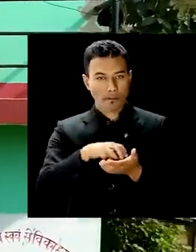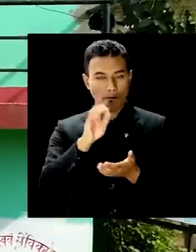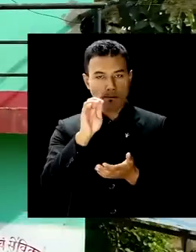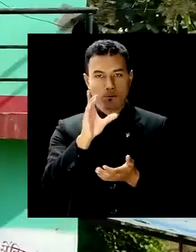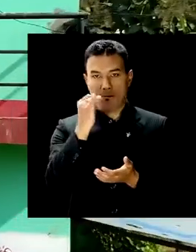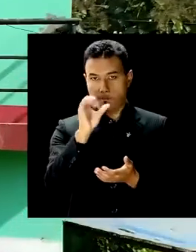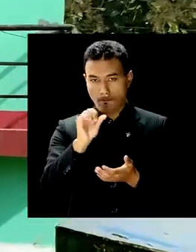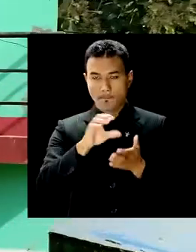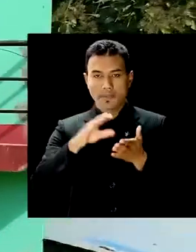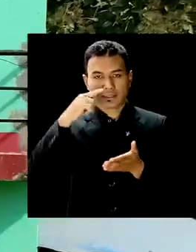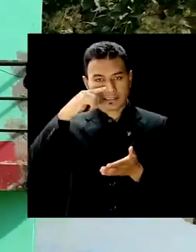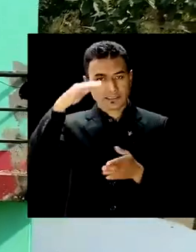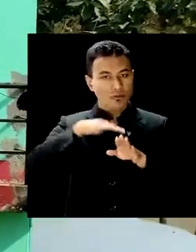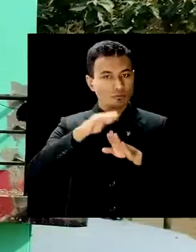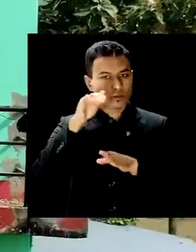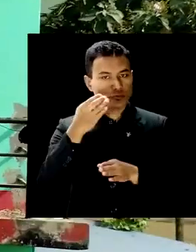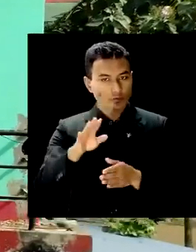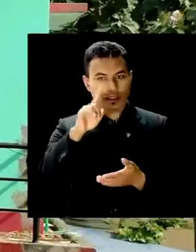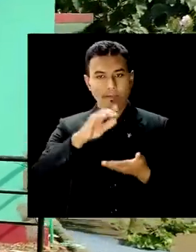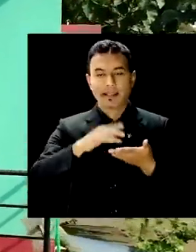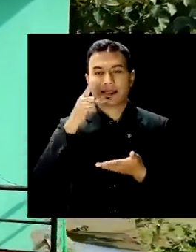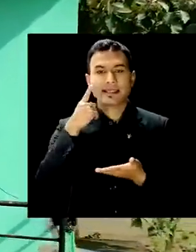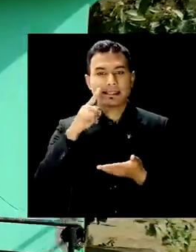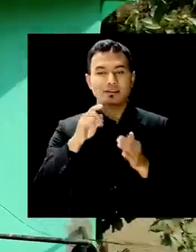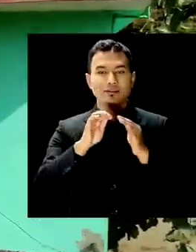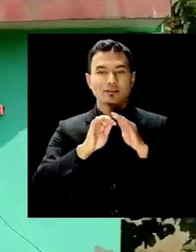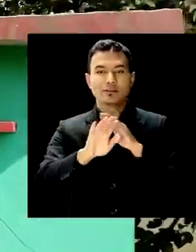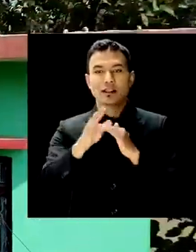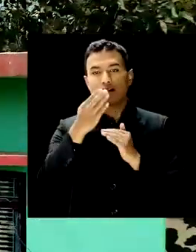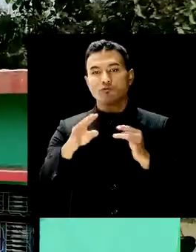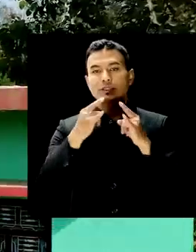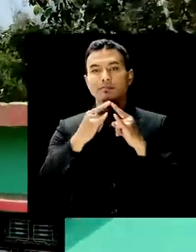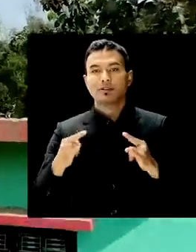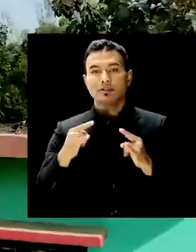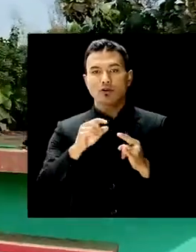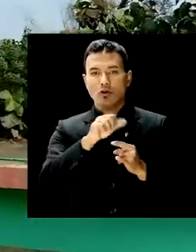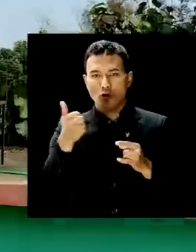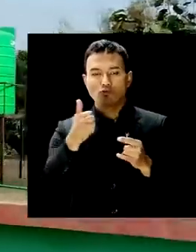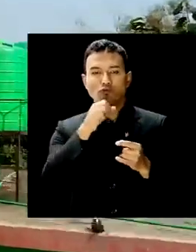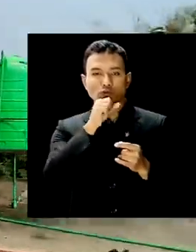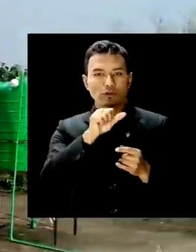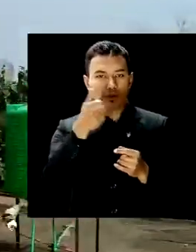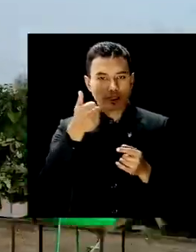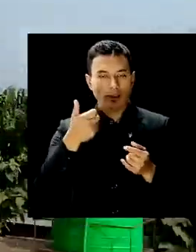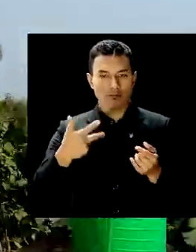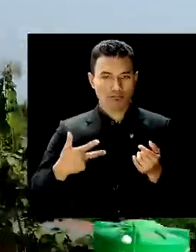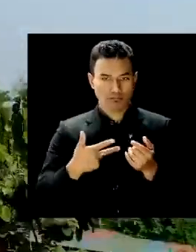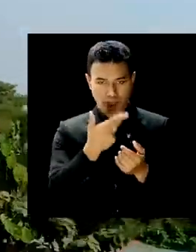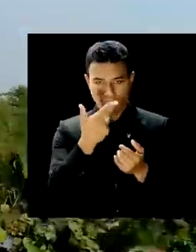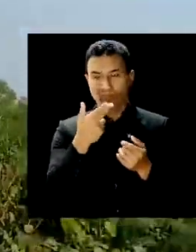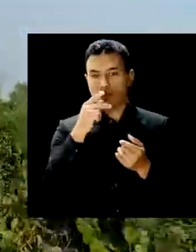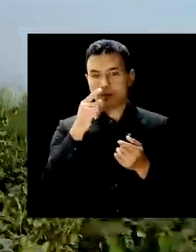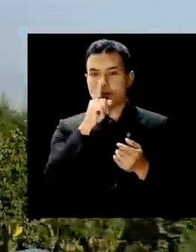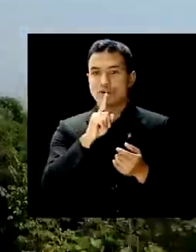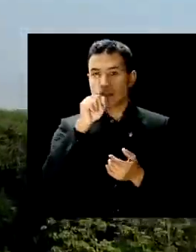सिस्टरहरू, र महिनाको 1 दिन सञ्चालन गर्छ भुक्ति शिविर, र अर्को परिवार नियोजनको स्थायी बन्धाकरण वर्षमा